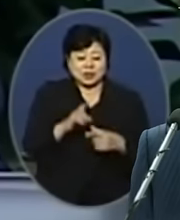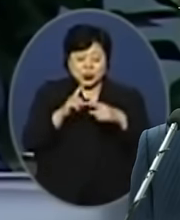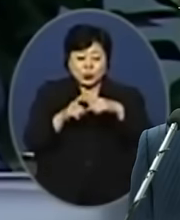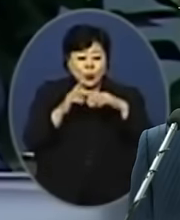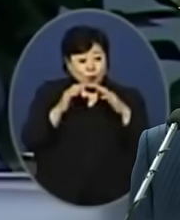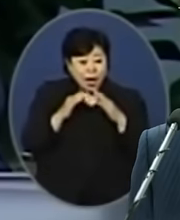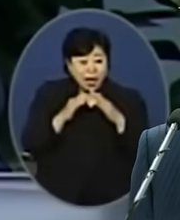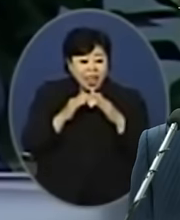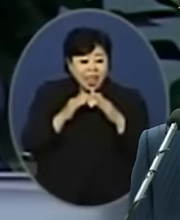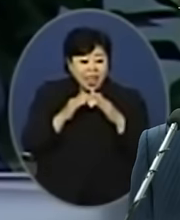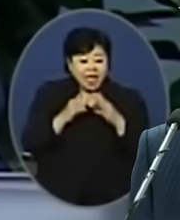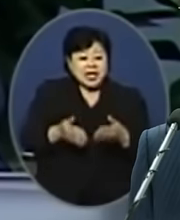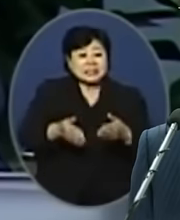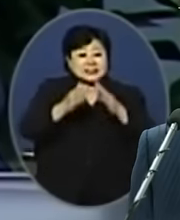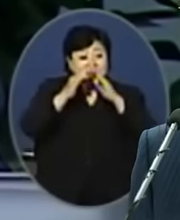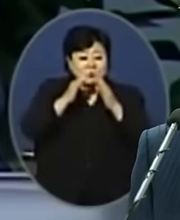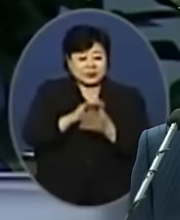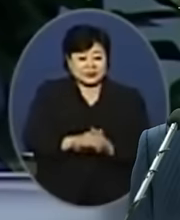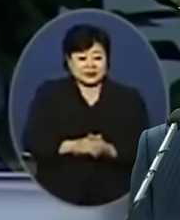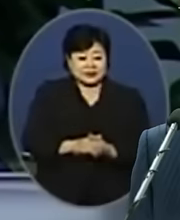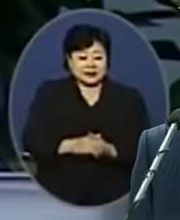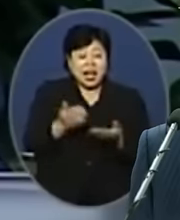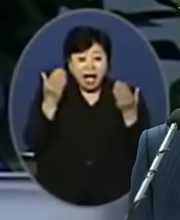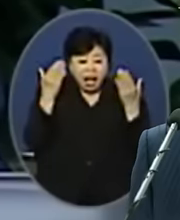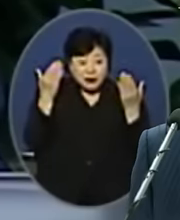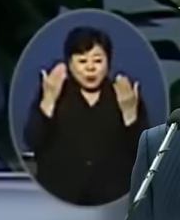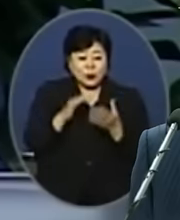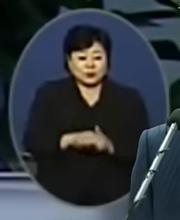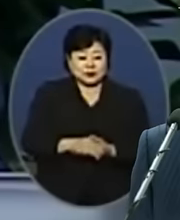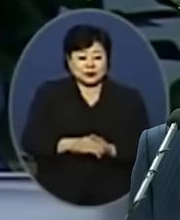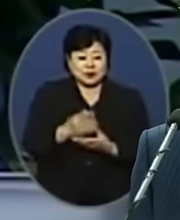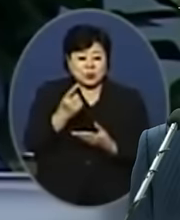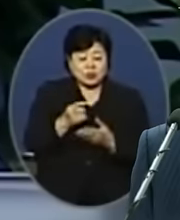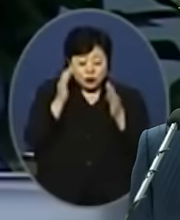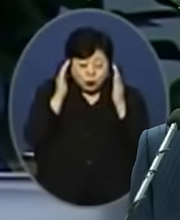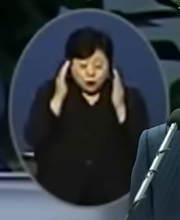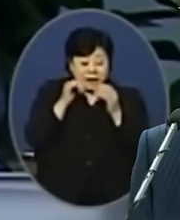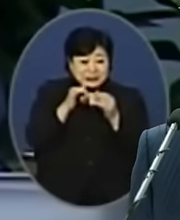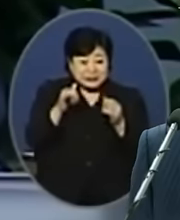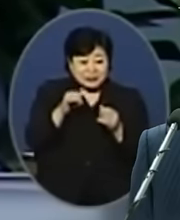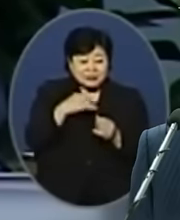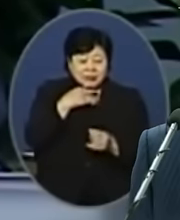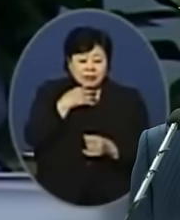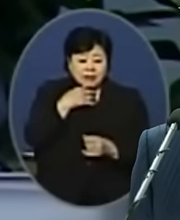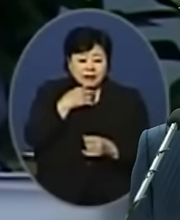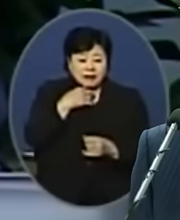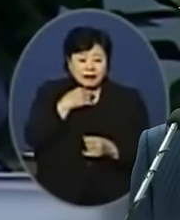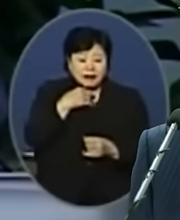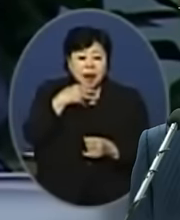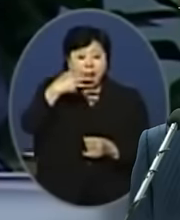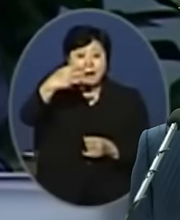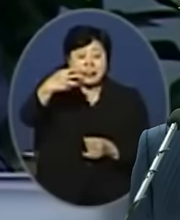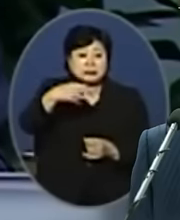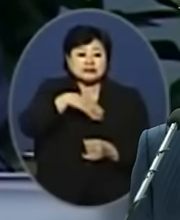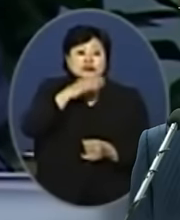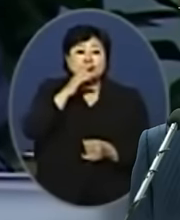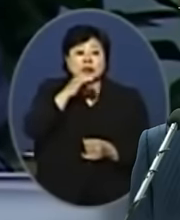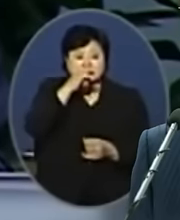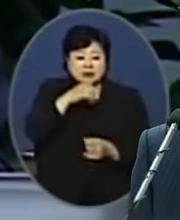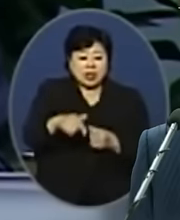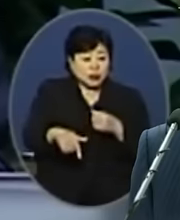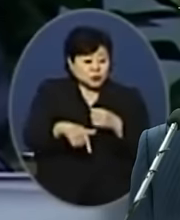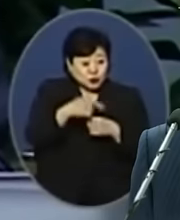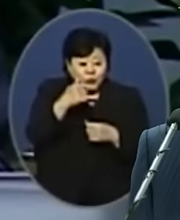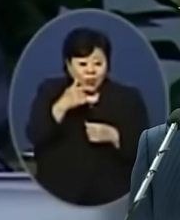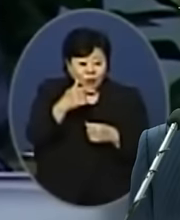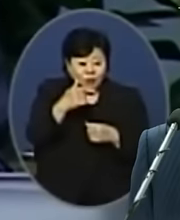교회가 세운 학교에 와서 공부를 하는 사람 중에 83명의 노인이 있어요.